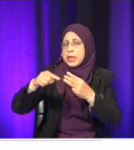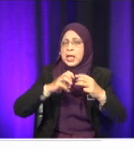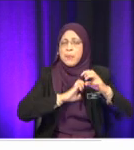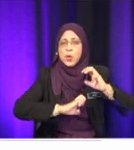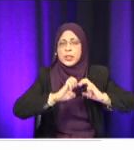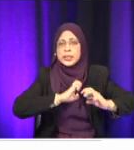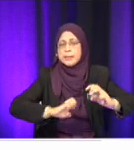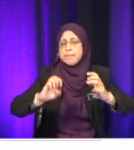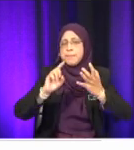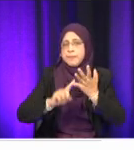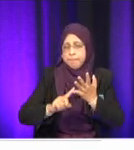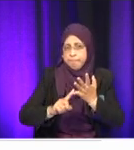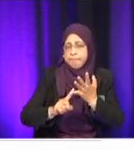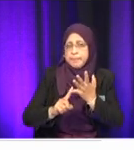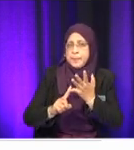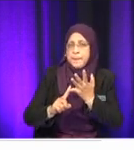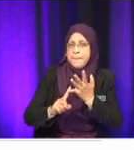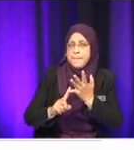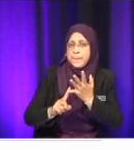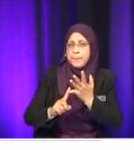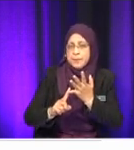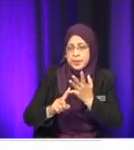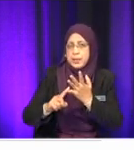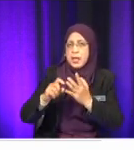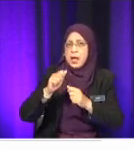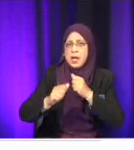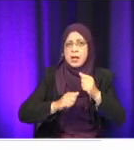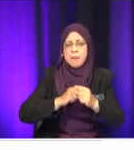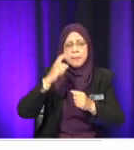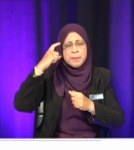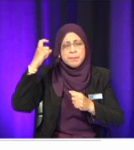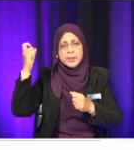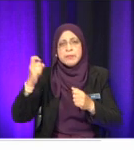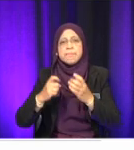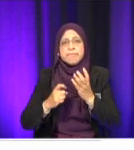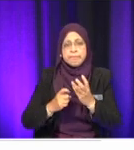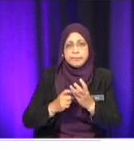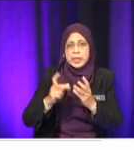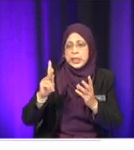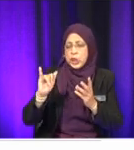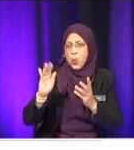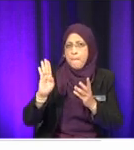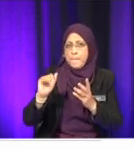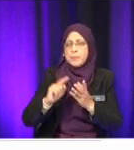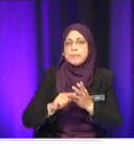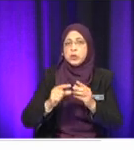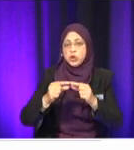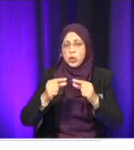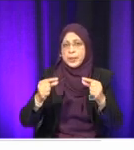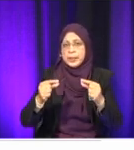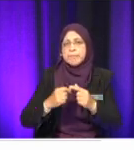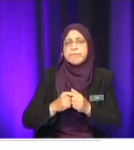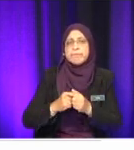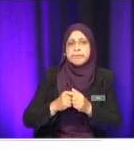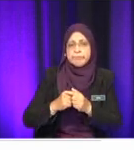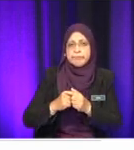Oke kata kunci dia adalah alam bawah sedang bersata jometry kemudian